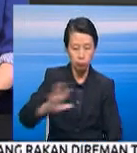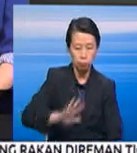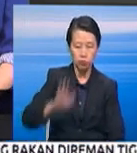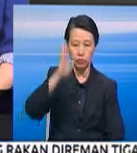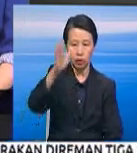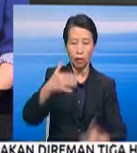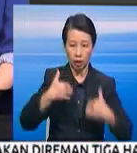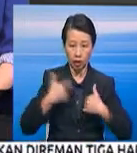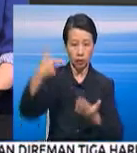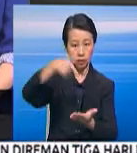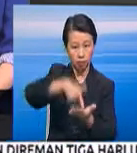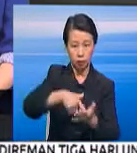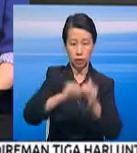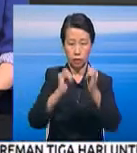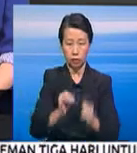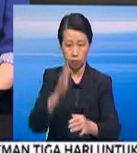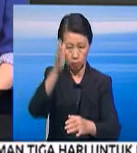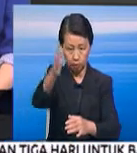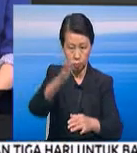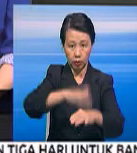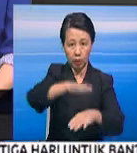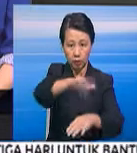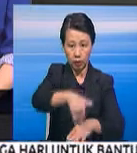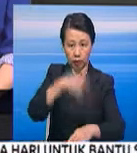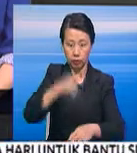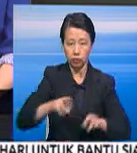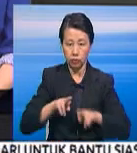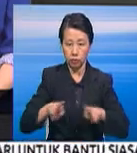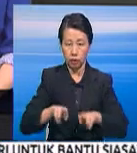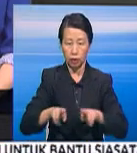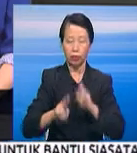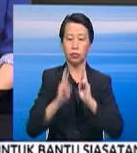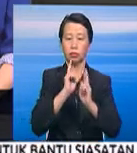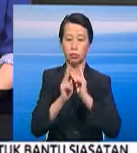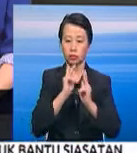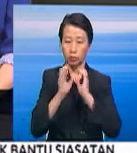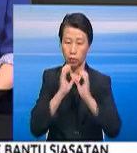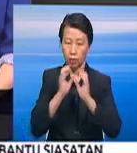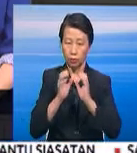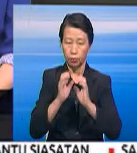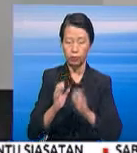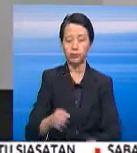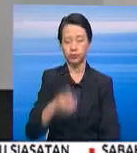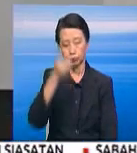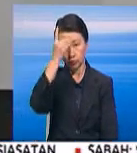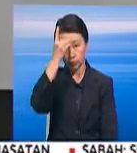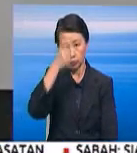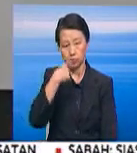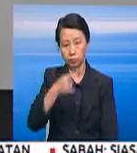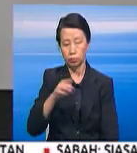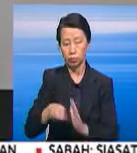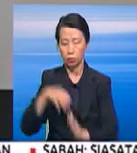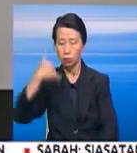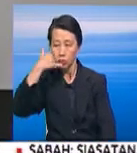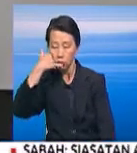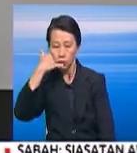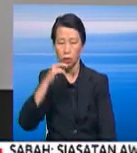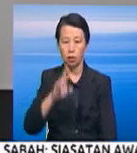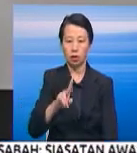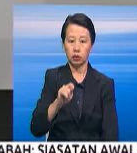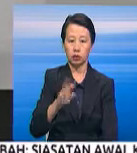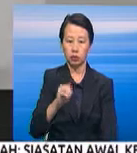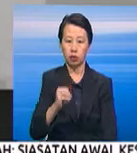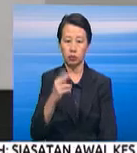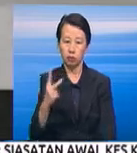akan ada lagi individu yang dipanggil untuk rakaman percakapan. Dato' Omar berkata demikian ketika dihubungi RTM Kota